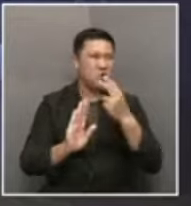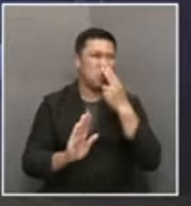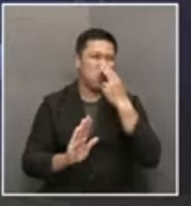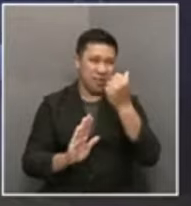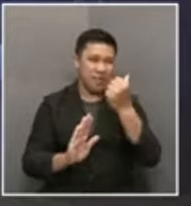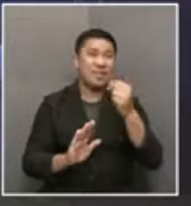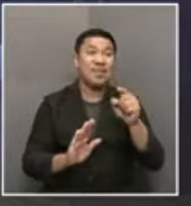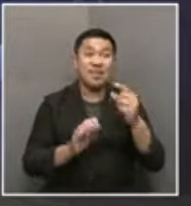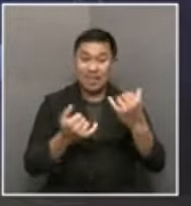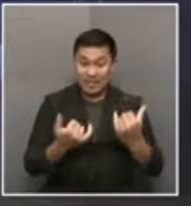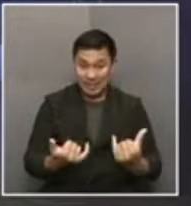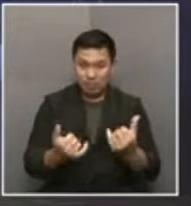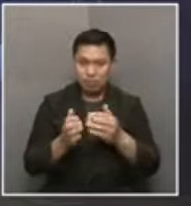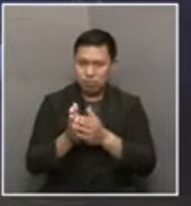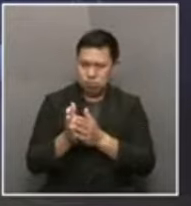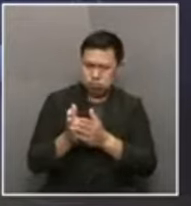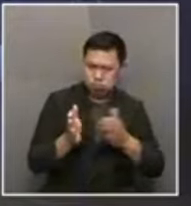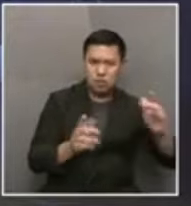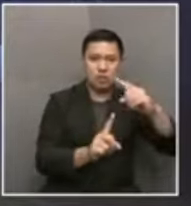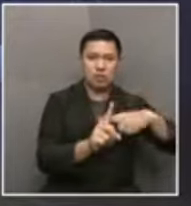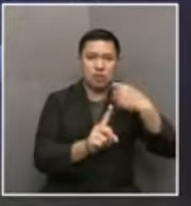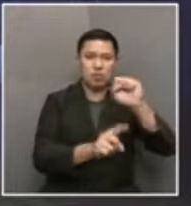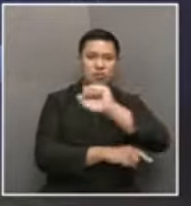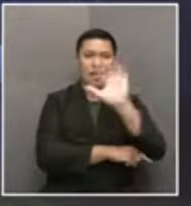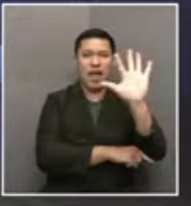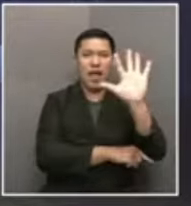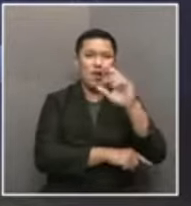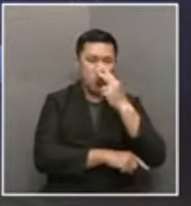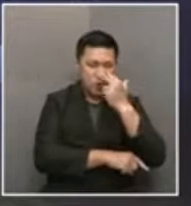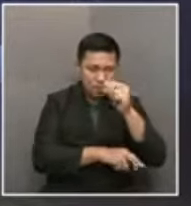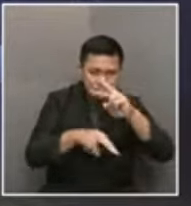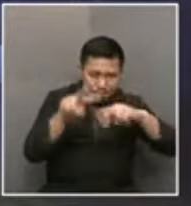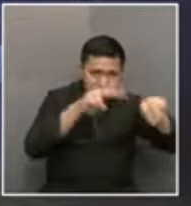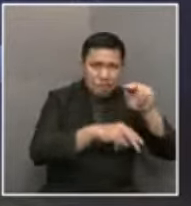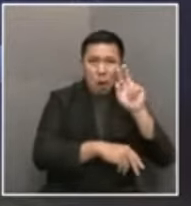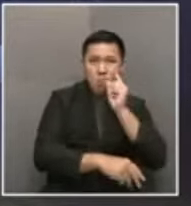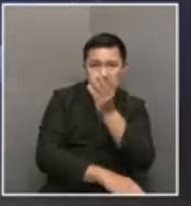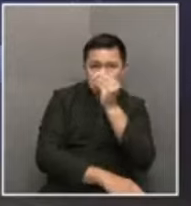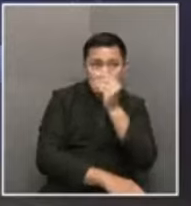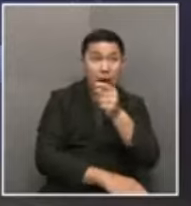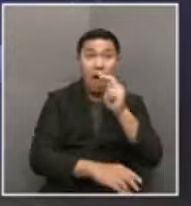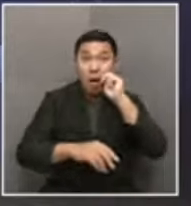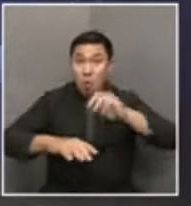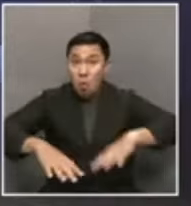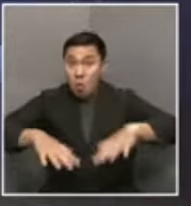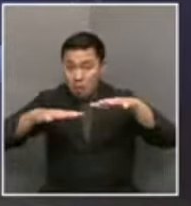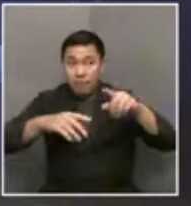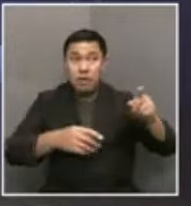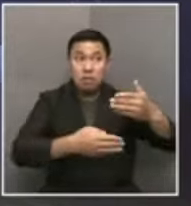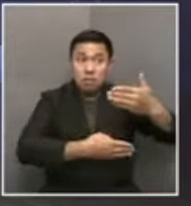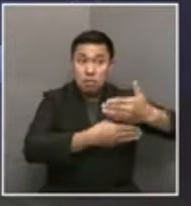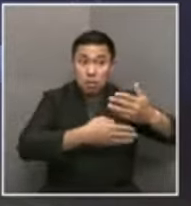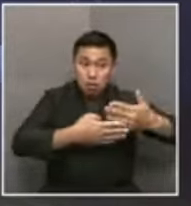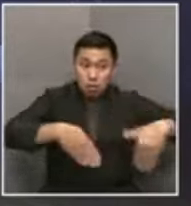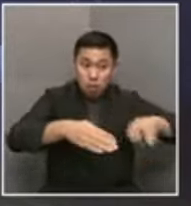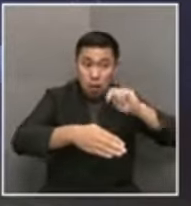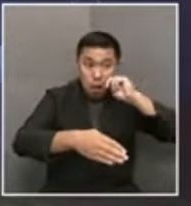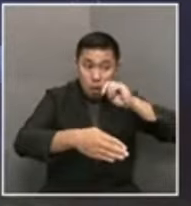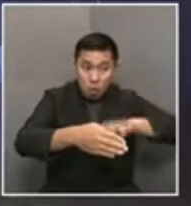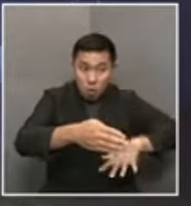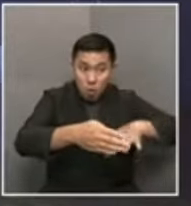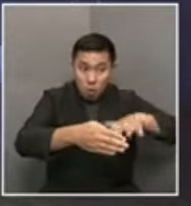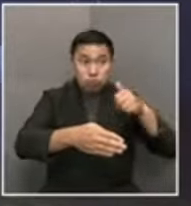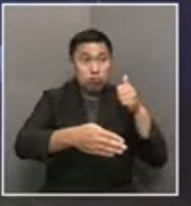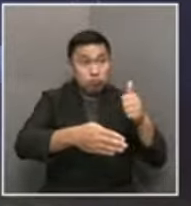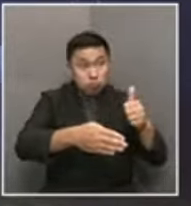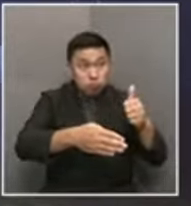ตั้งแต่วันนี้ไปจนถึง5ตุลาคมนี้เลยนะคะทีนี้ตอนนี้ส่วนของน้ำท่วมแต่น้ำที่มาเติมเขื่อนล่ะคะฝนตกขนาดนี้สถานการณ์